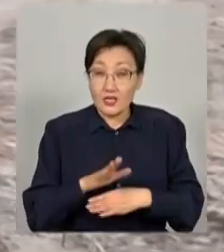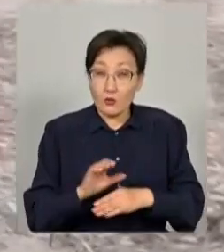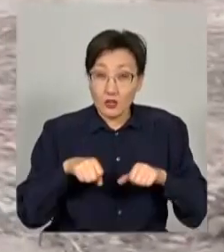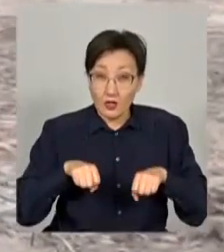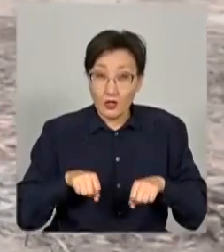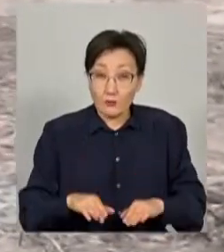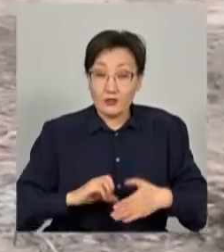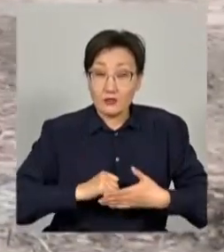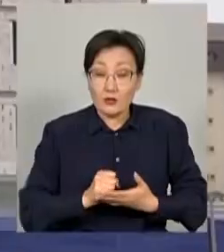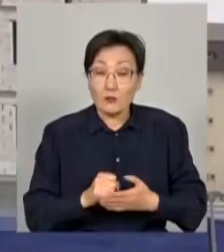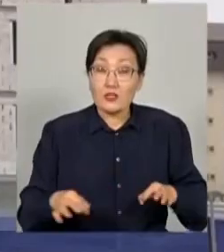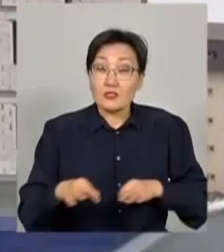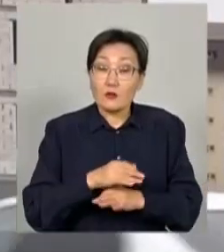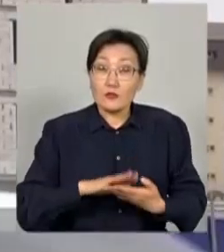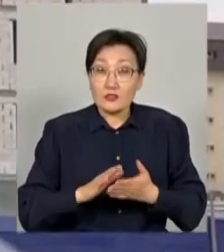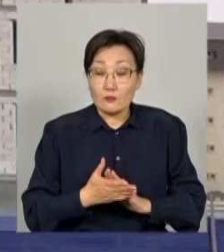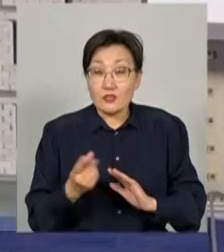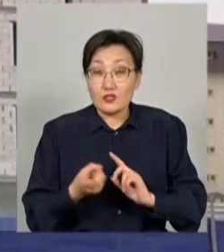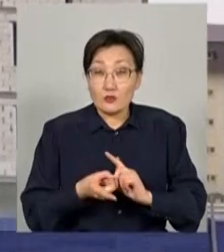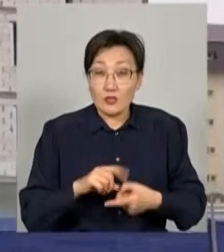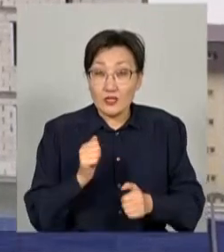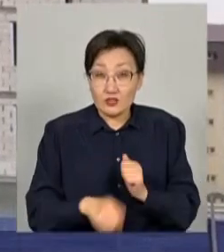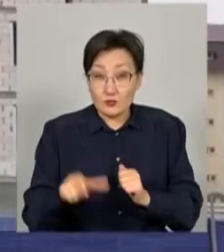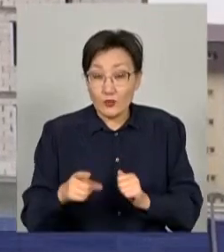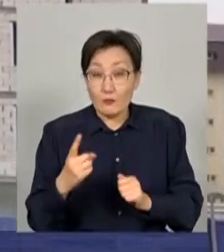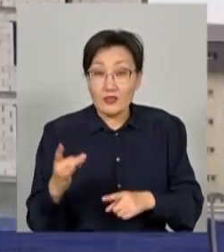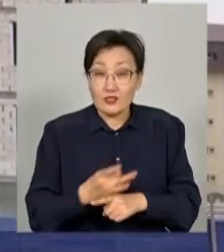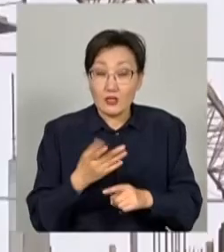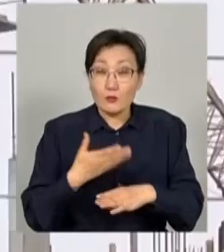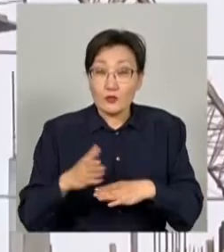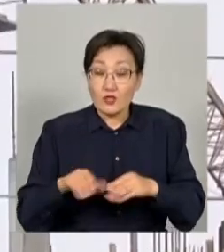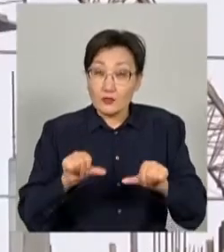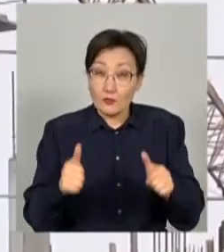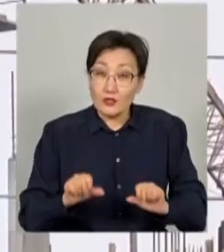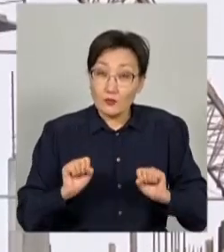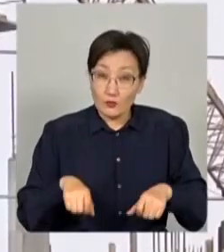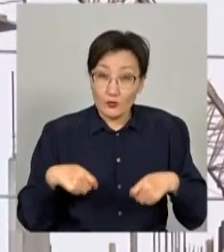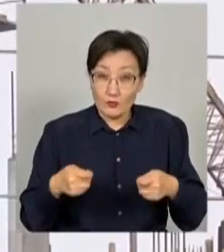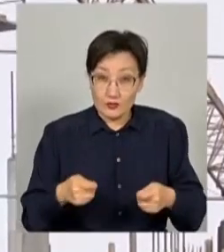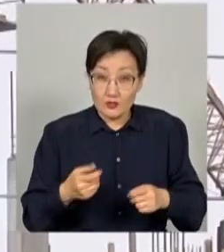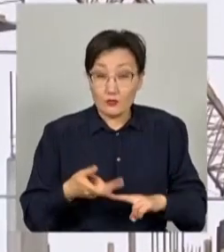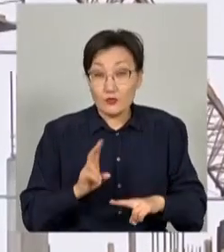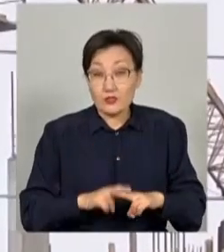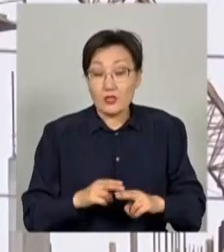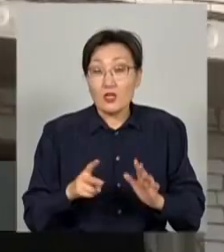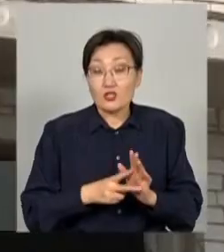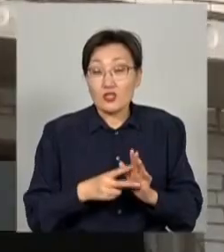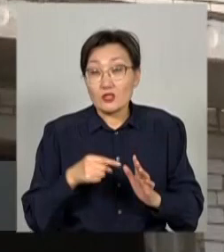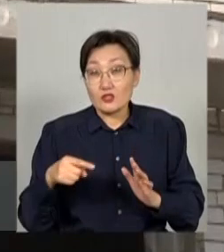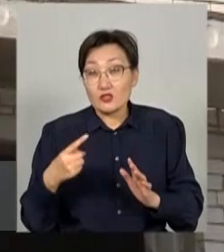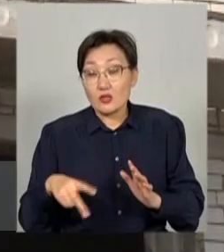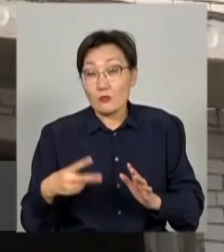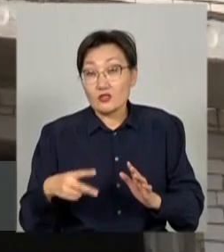қабылдады. Жобаның шартындағы тағы бір өзгеріс, әр адамға бір рет қана ипотека рәсімдеу мүмкіндігі беріледі. Осылайша